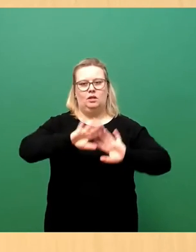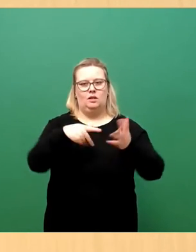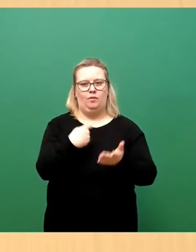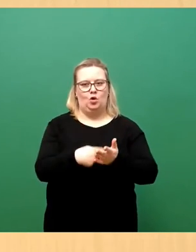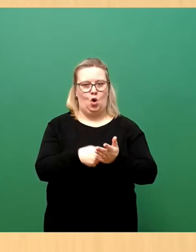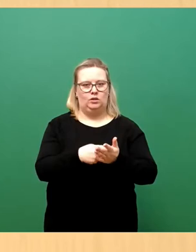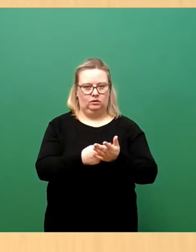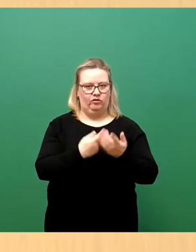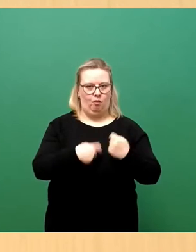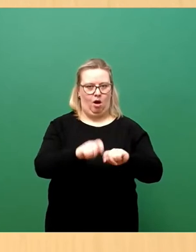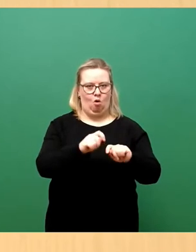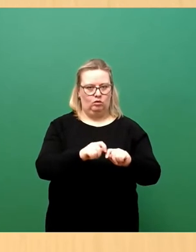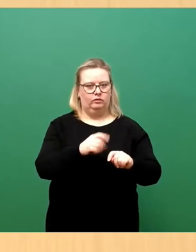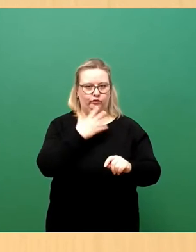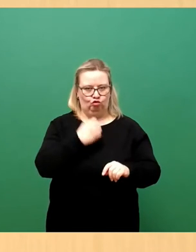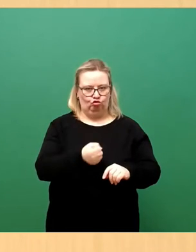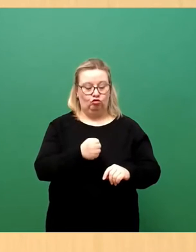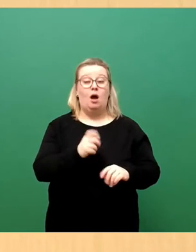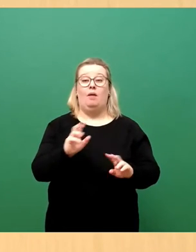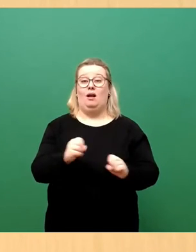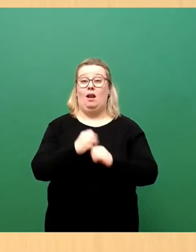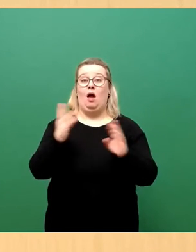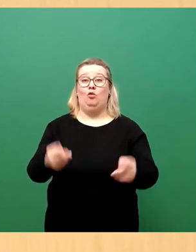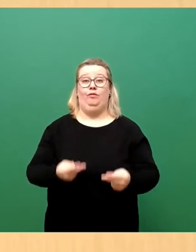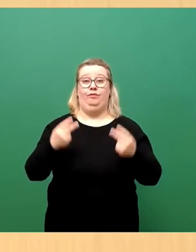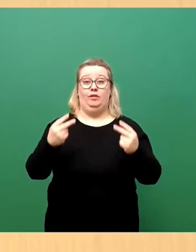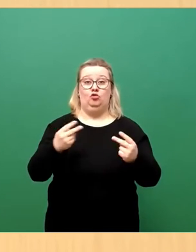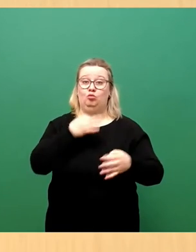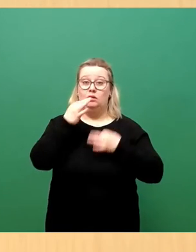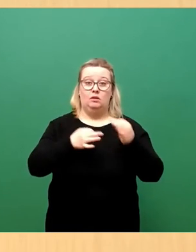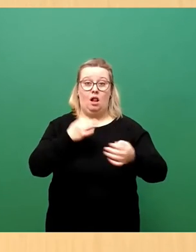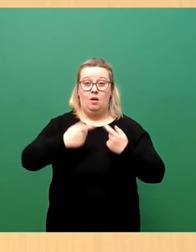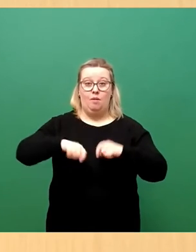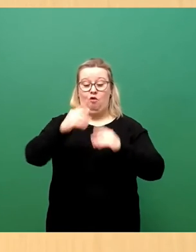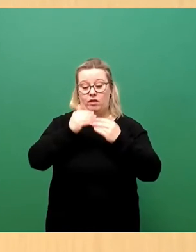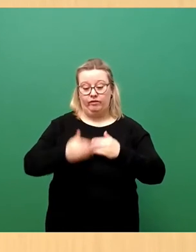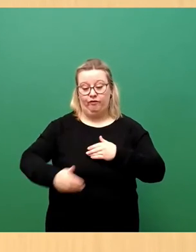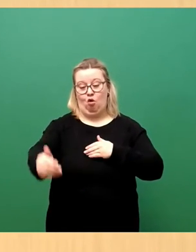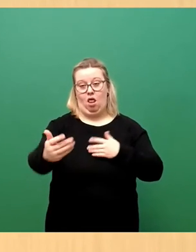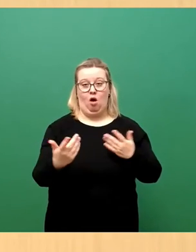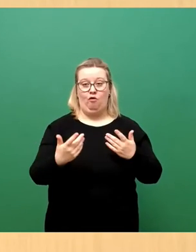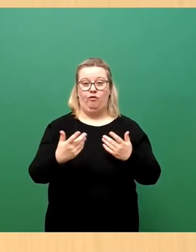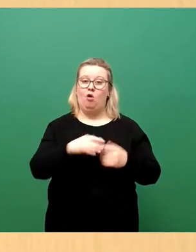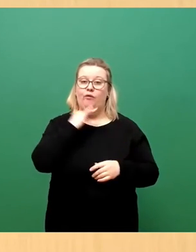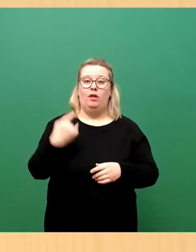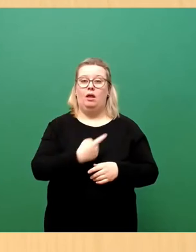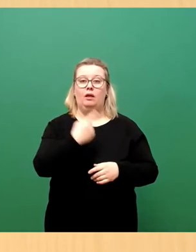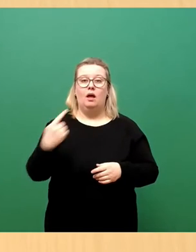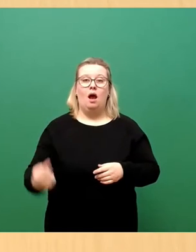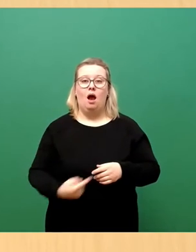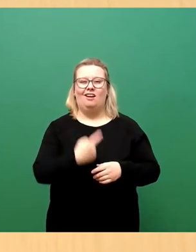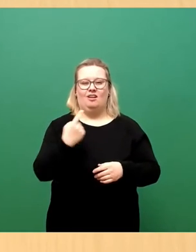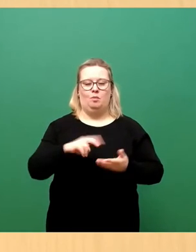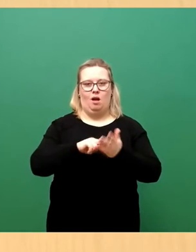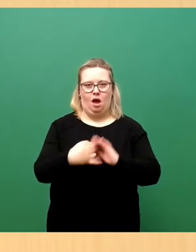zu halten. Wichtig ist aber auch, insbesondere im Bau mit langen Vorlaufzeiten, oft über mehrere Jahre,